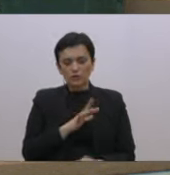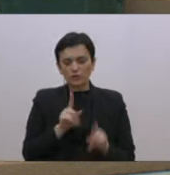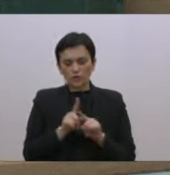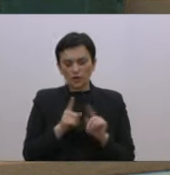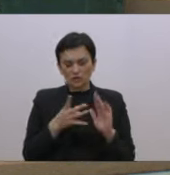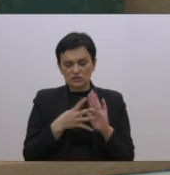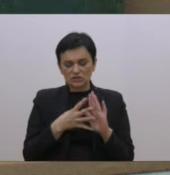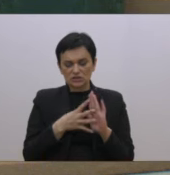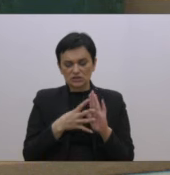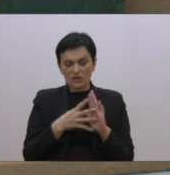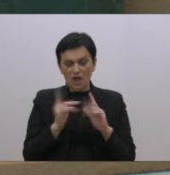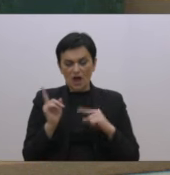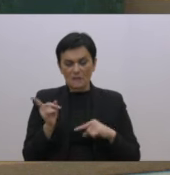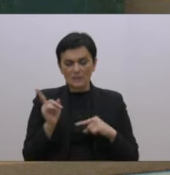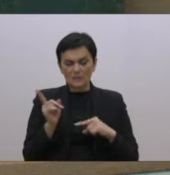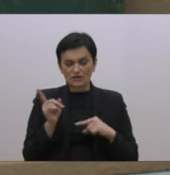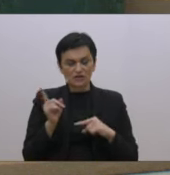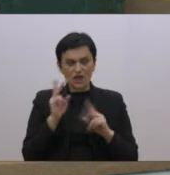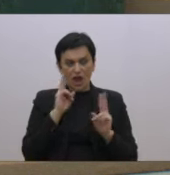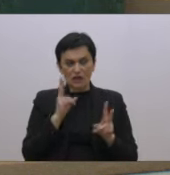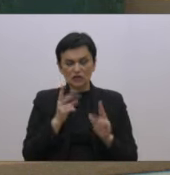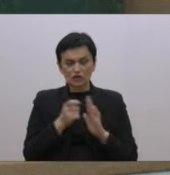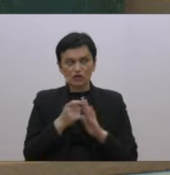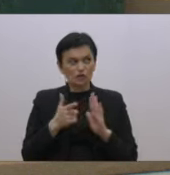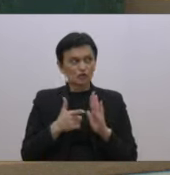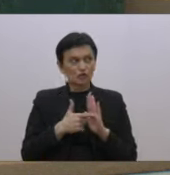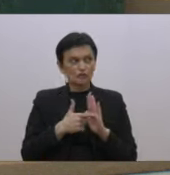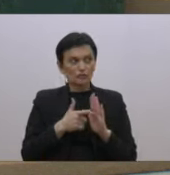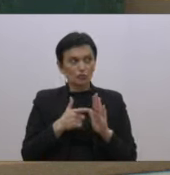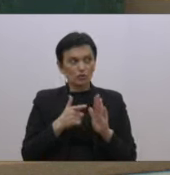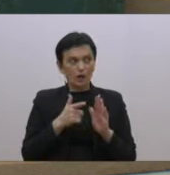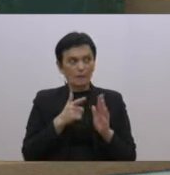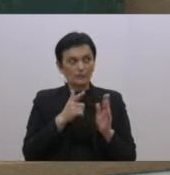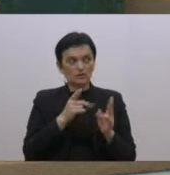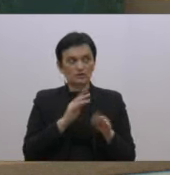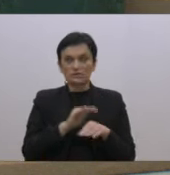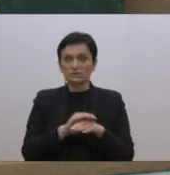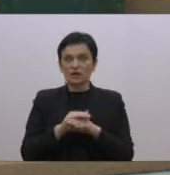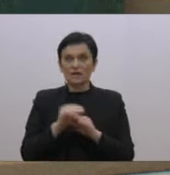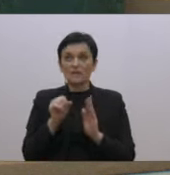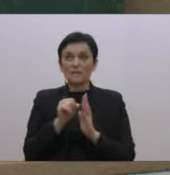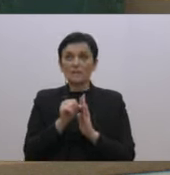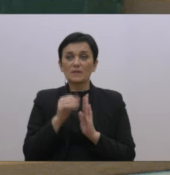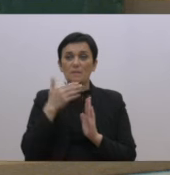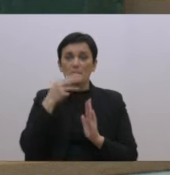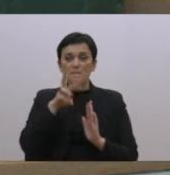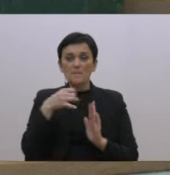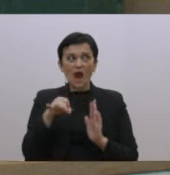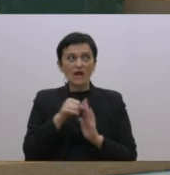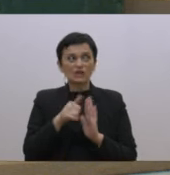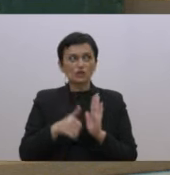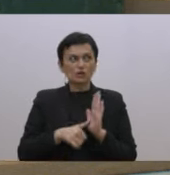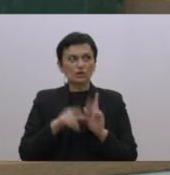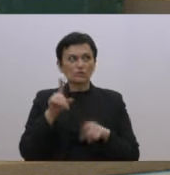9. აპრილში, არ ვიცი, 17 შემთხვევა იყო. მაისში 16 შემთხვევა იყო და